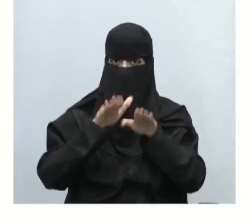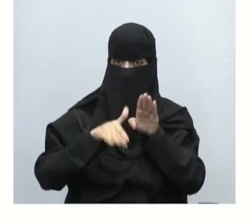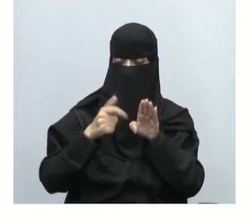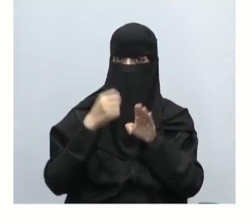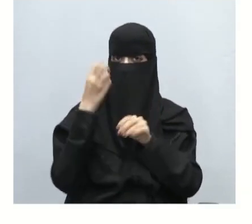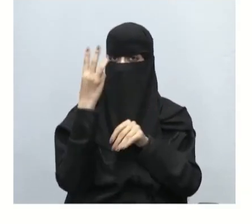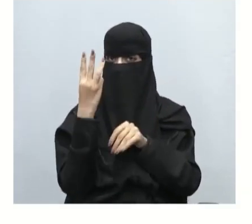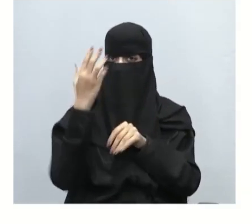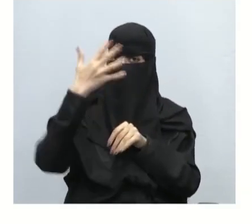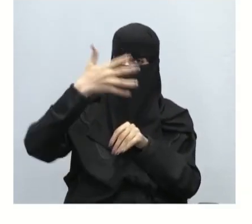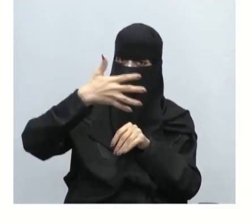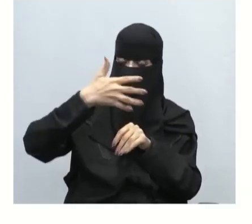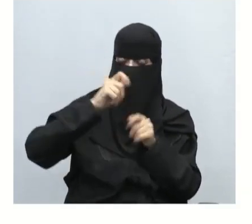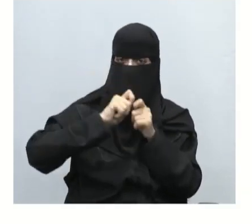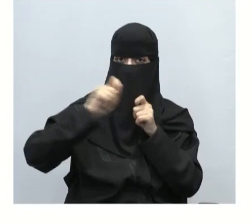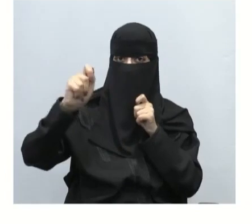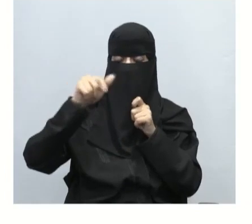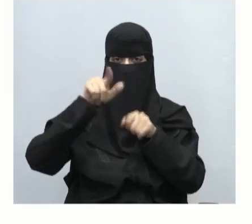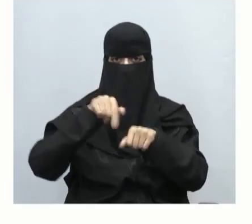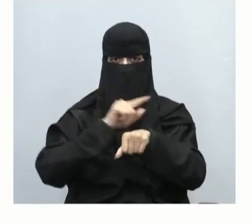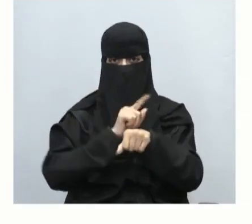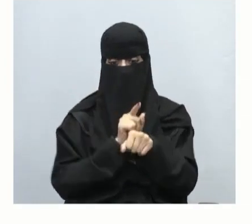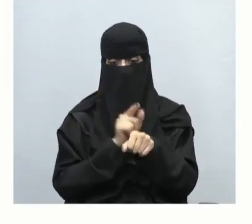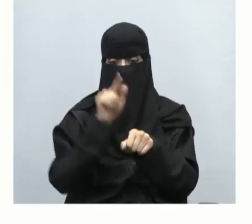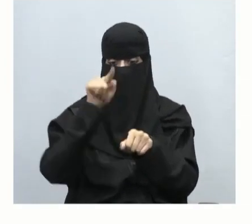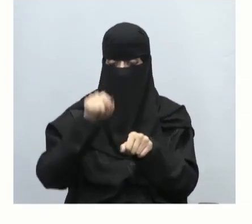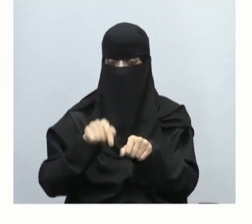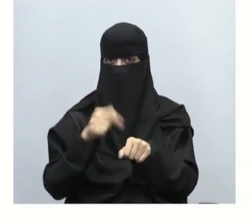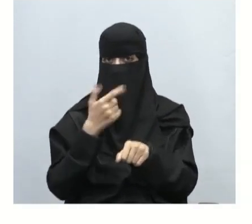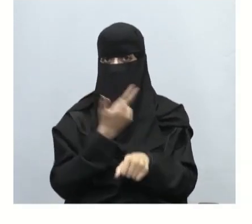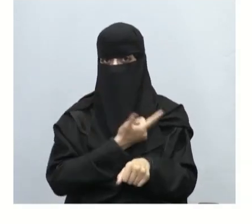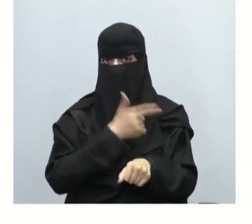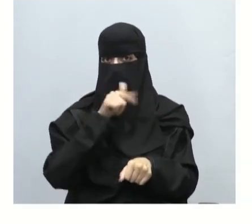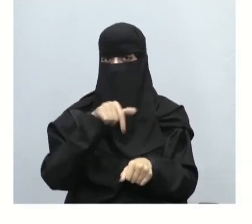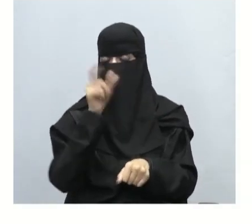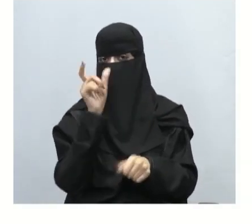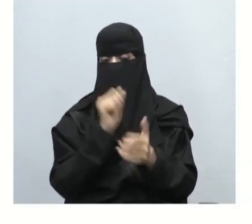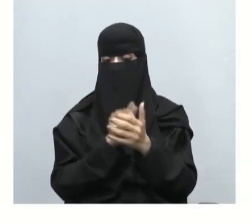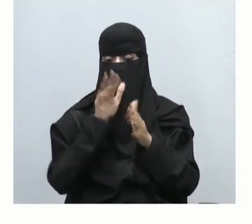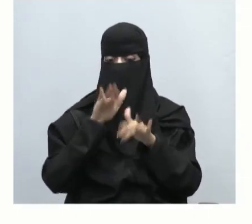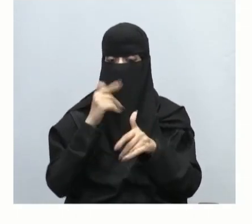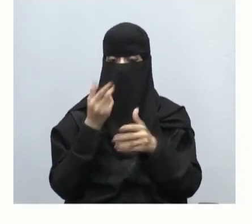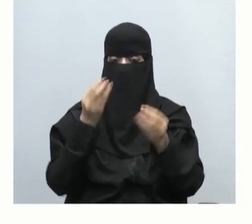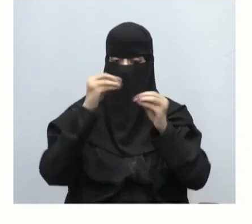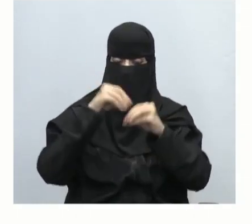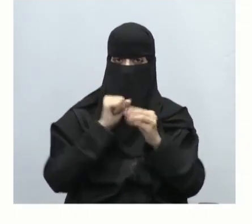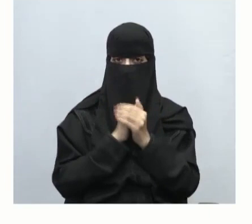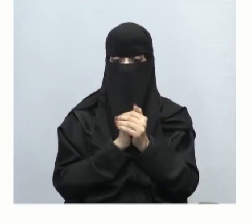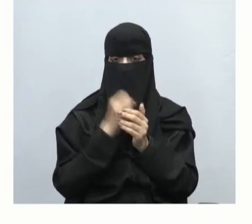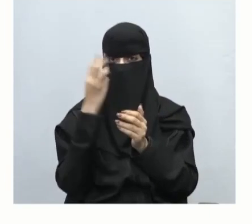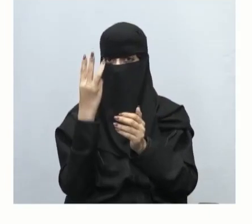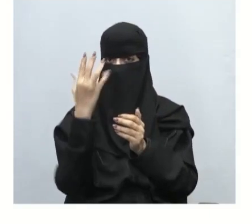الازرق قاد عبد الله 53 كيلومترا ويوم الثلاثاء هنا رمزنا له بالرمز نون اذا سوف تصبح